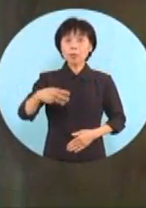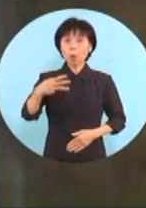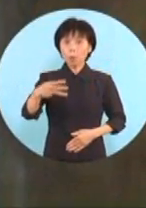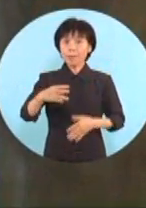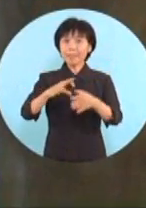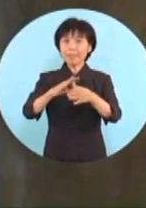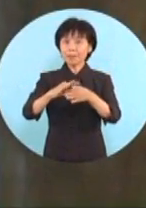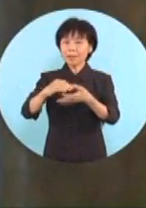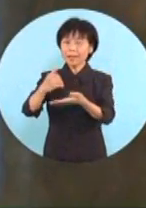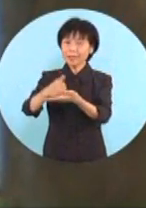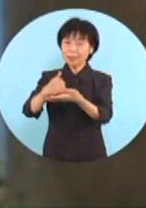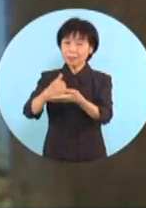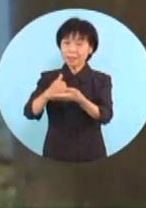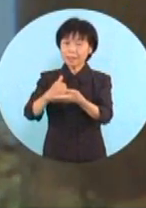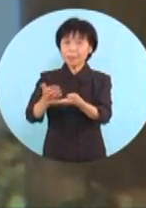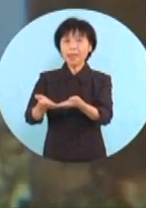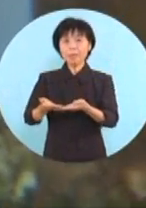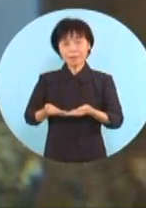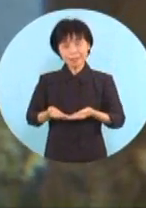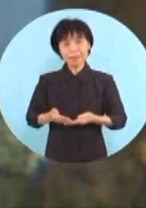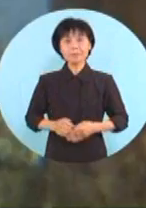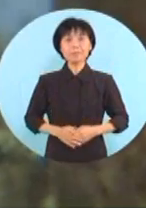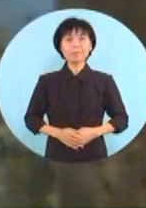教えてもらいます。